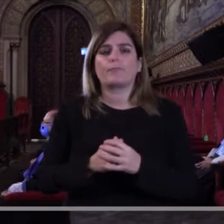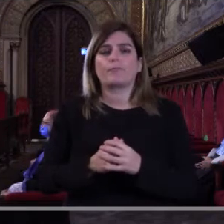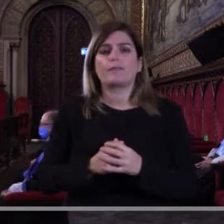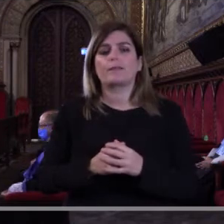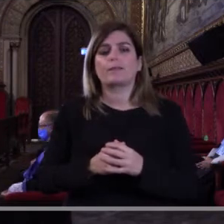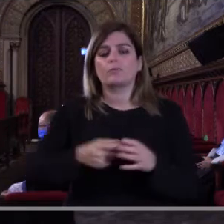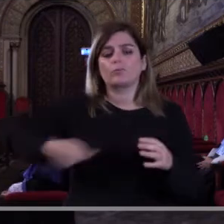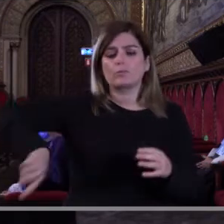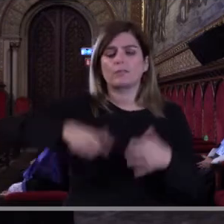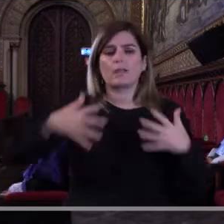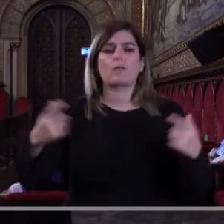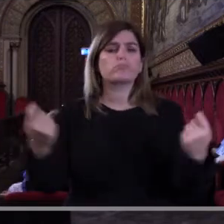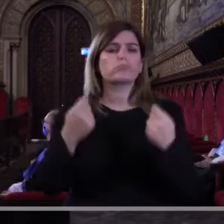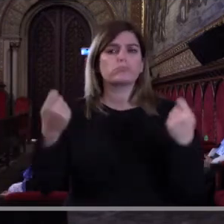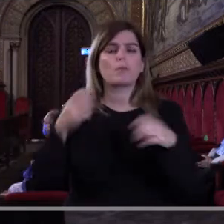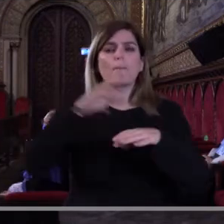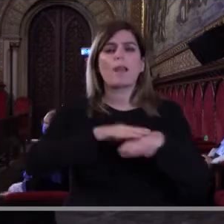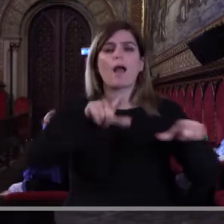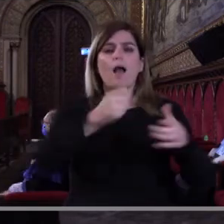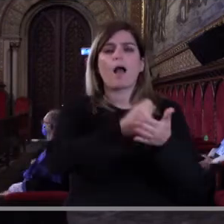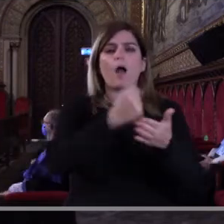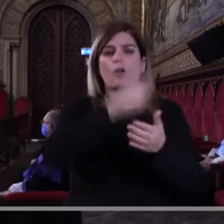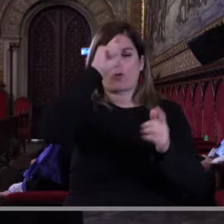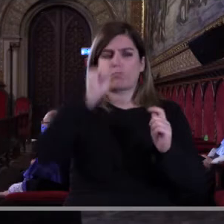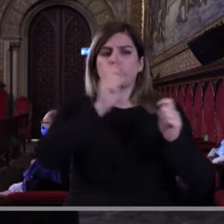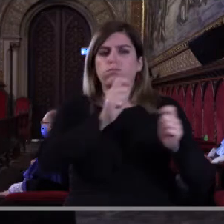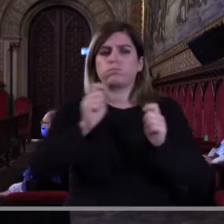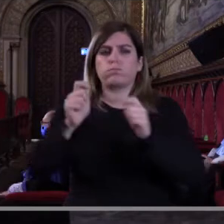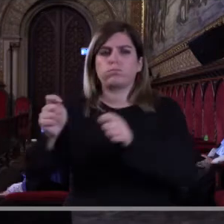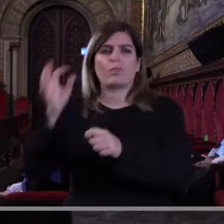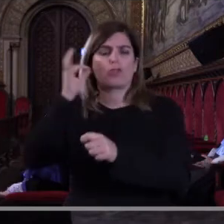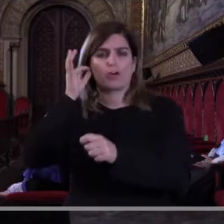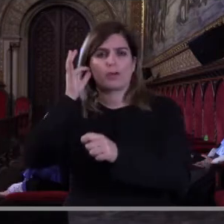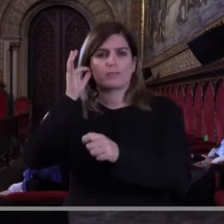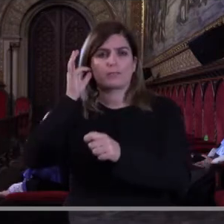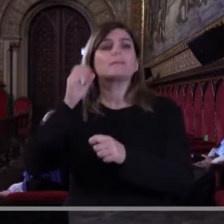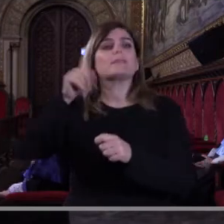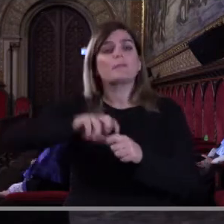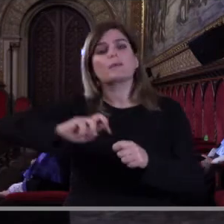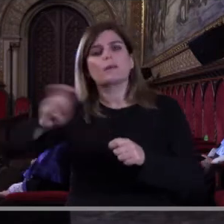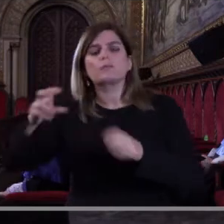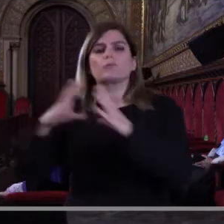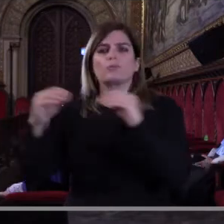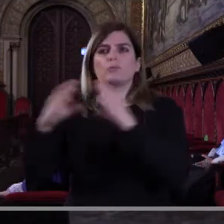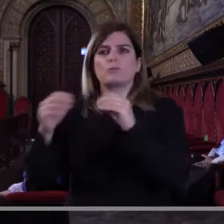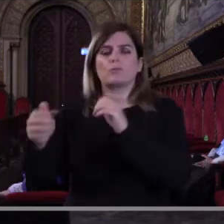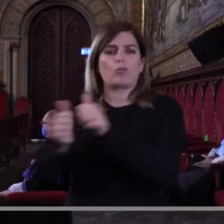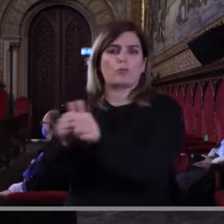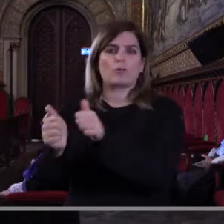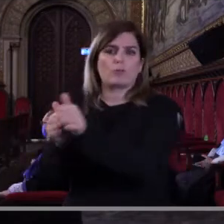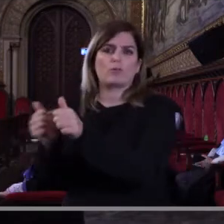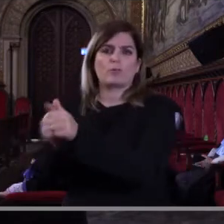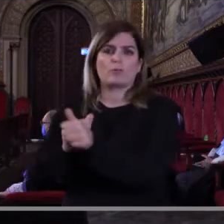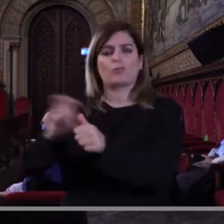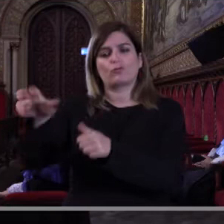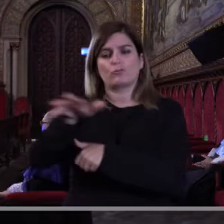dones il·lustres a aules de la universitat, altres facultats també han dut a terme aquesta actuació en alguns dels seus